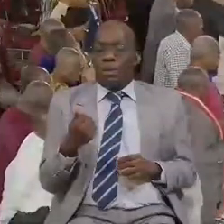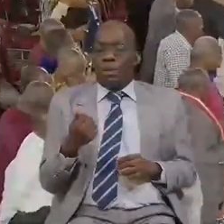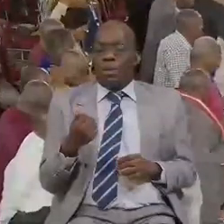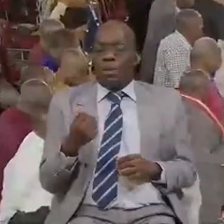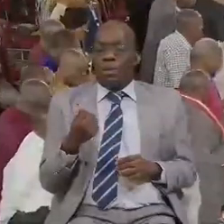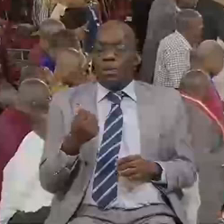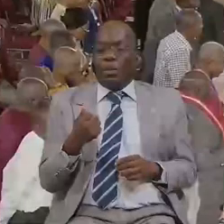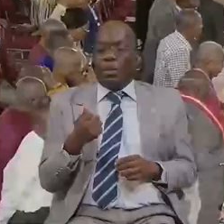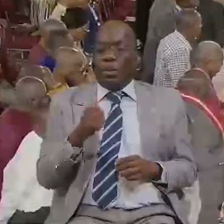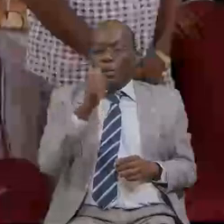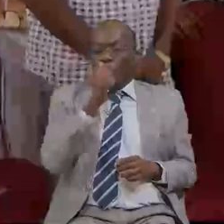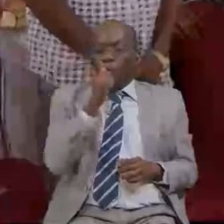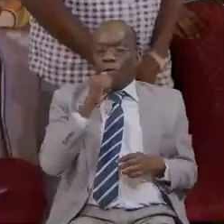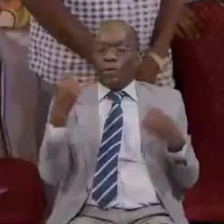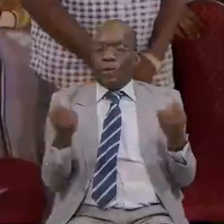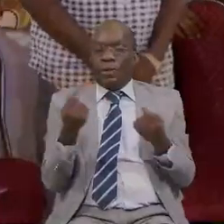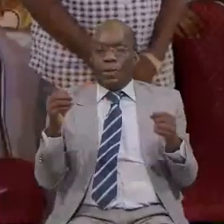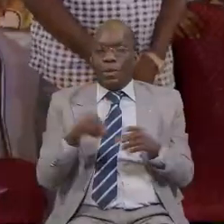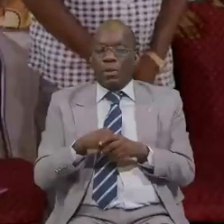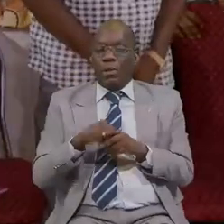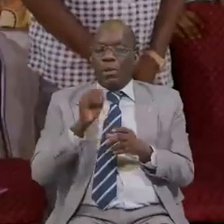dans ta vie, dans ton cœur,